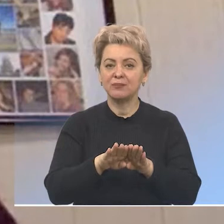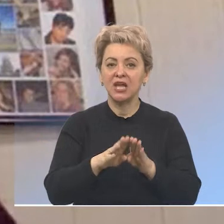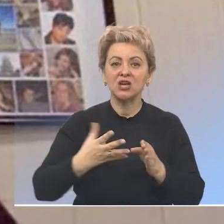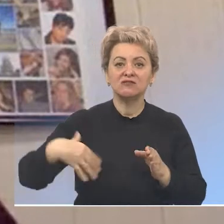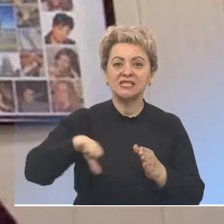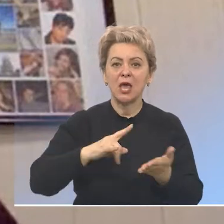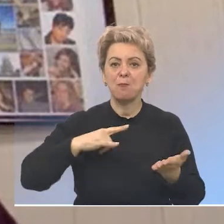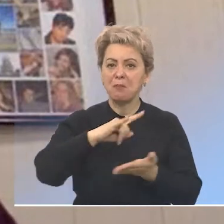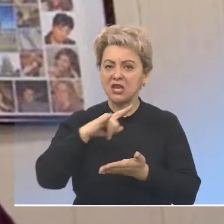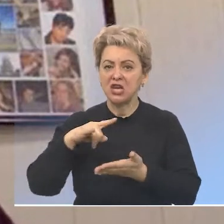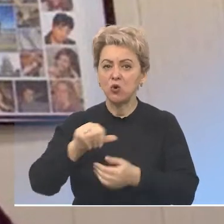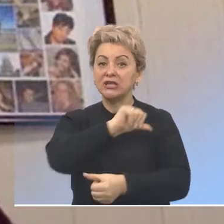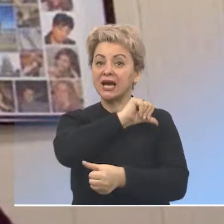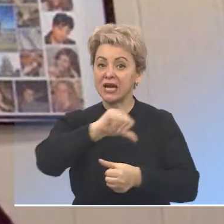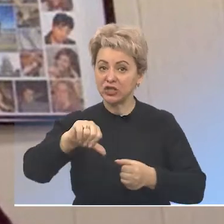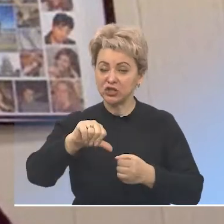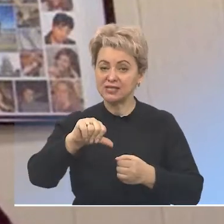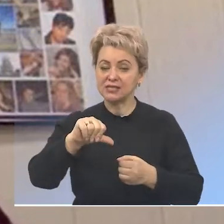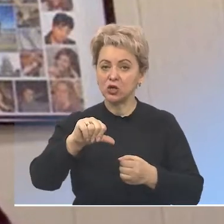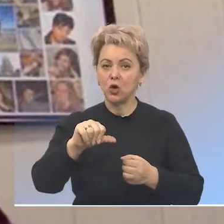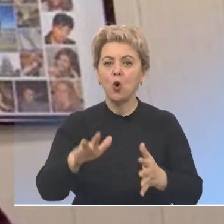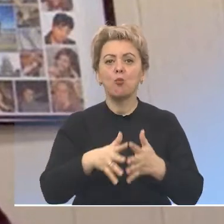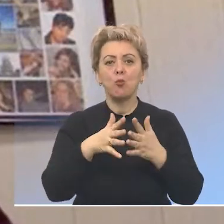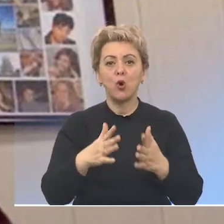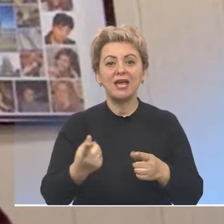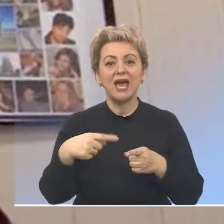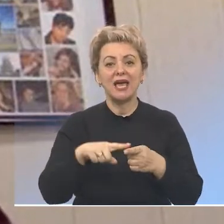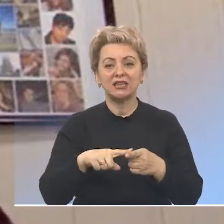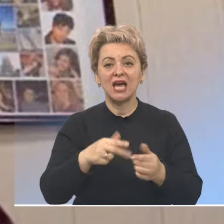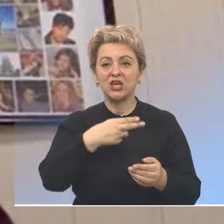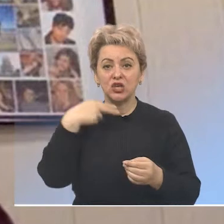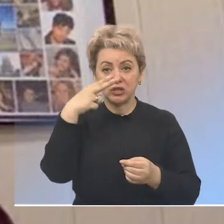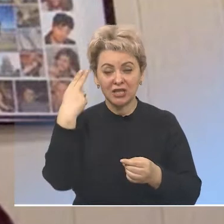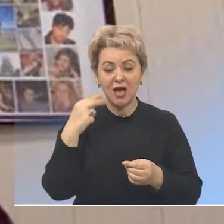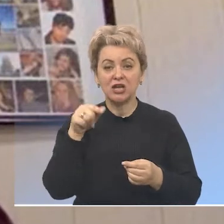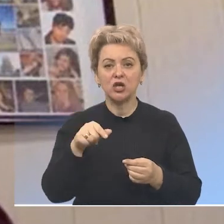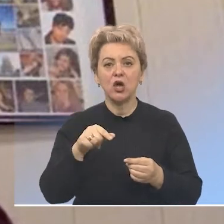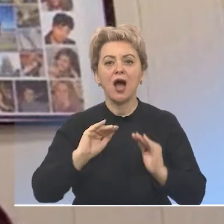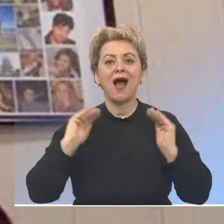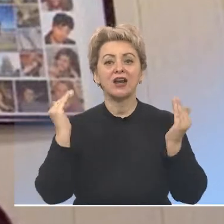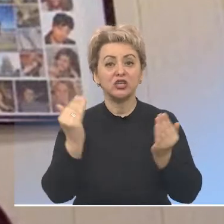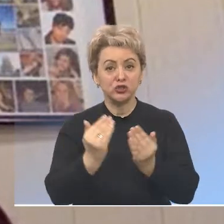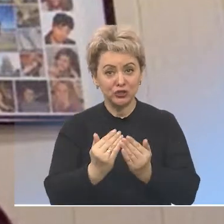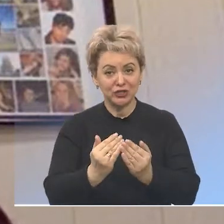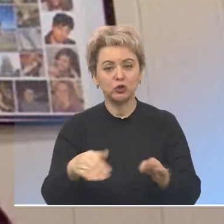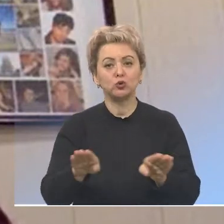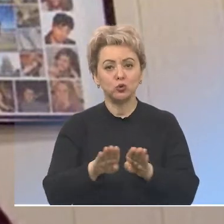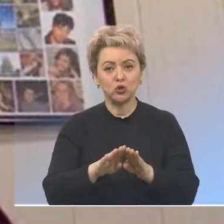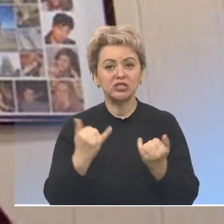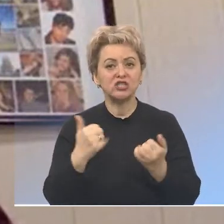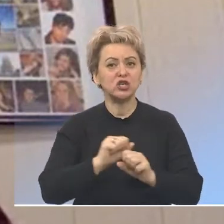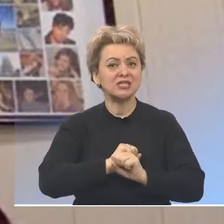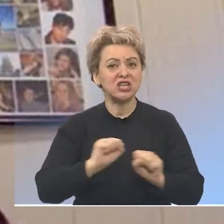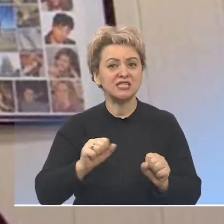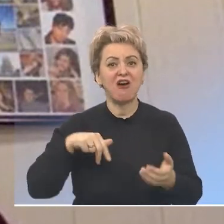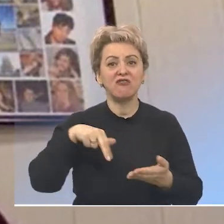абсолютно все перелеты, все границы, более того, Италия сидит на жестком карантине сейчас, да, им